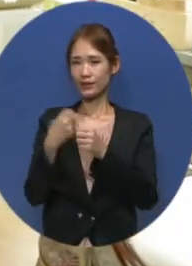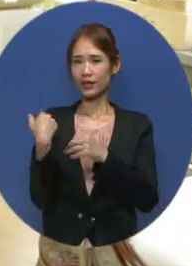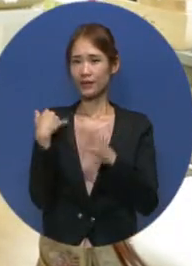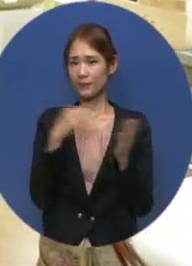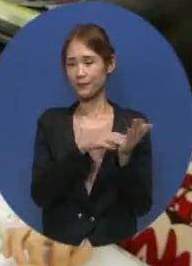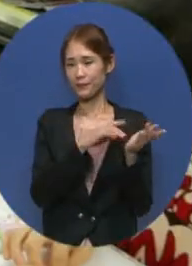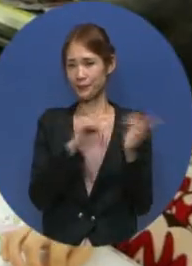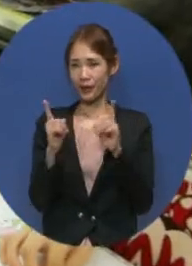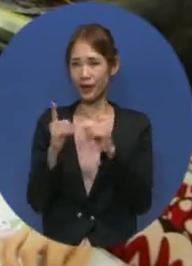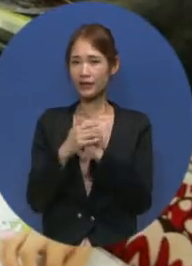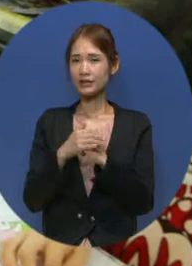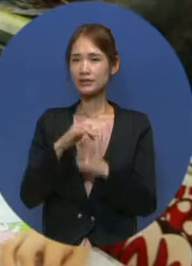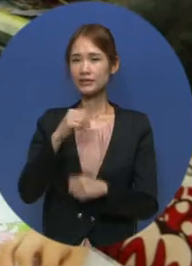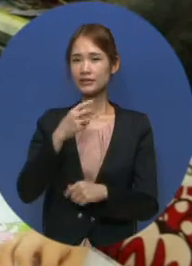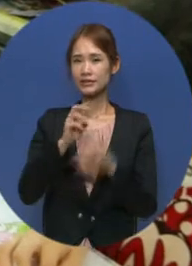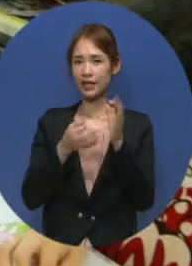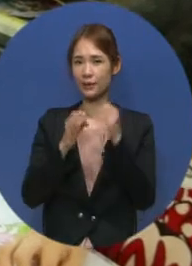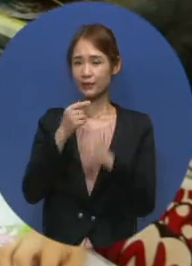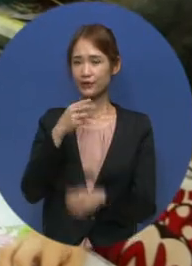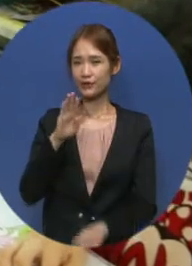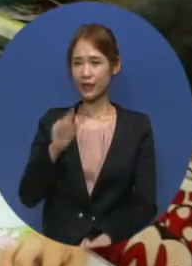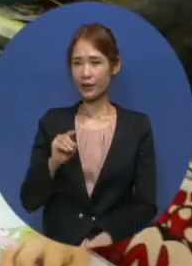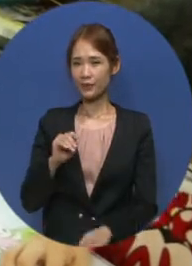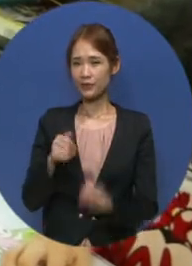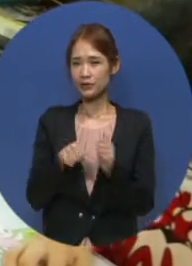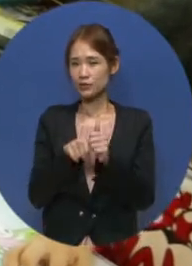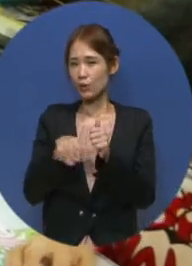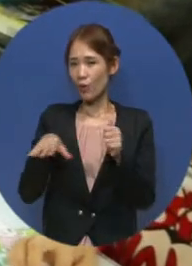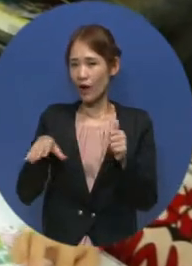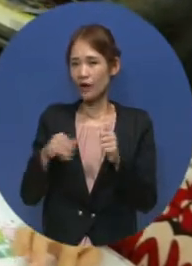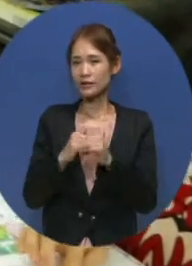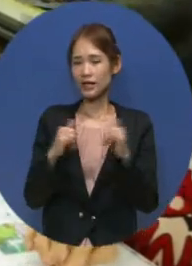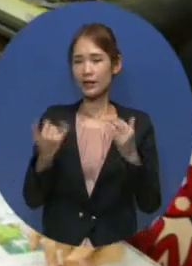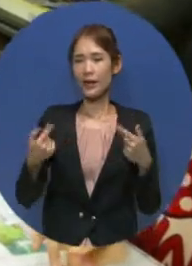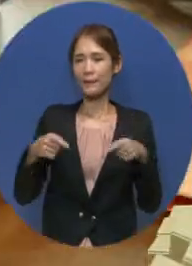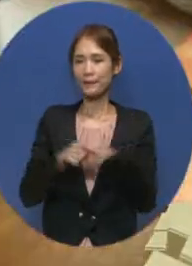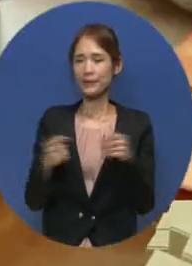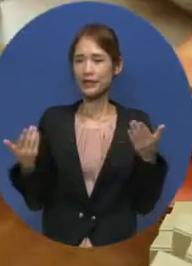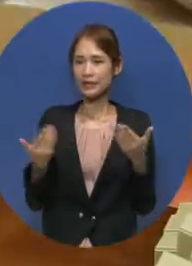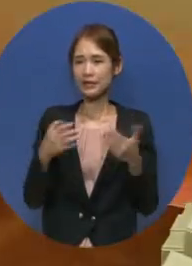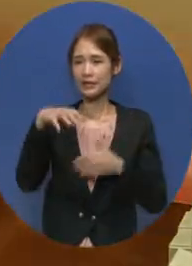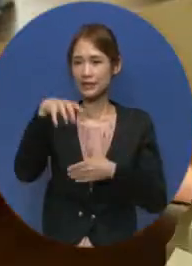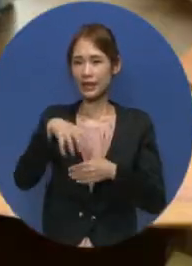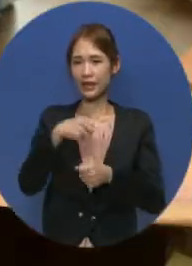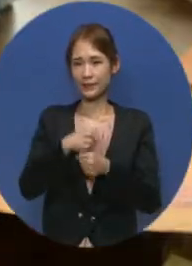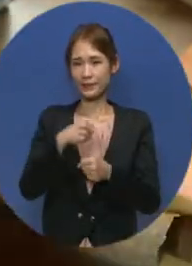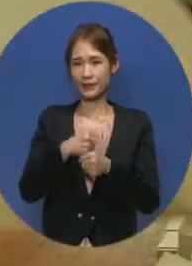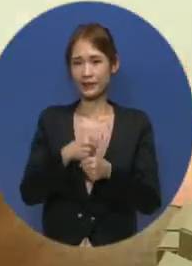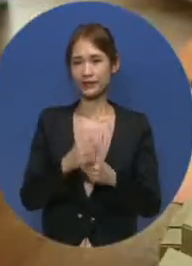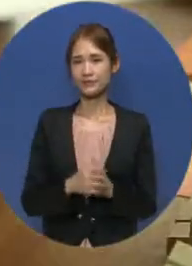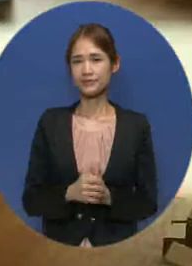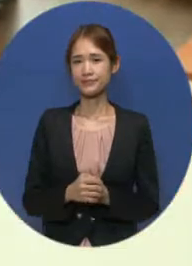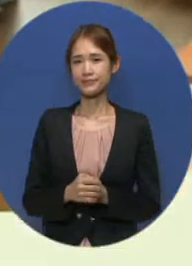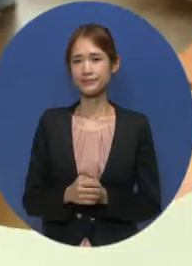회사 그레이프 랩은 우리 사회에 소외된 사람들이 일할 수 있는 공간을 만들어가고 있는데요.